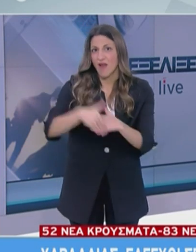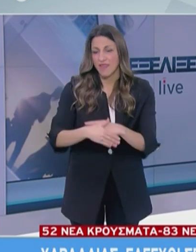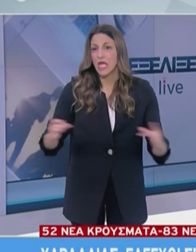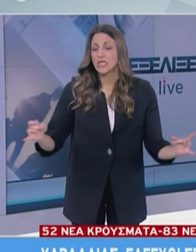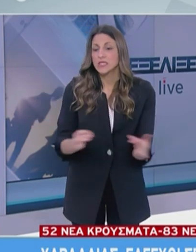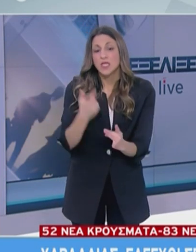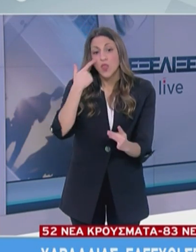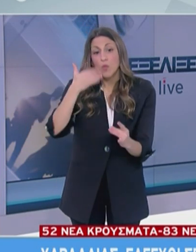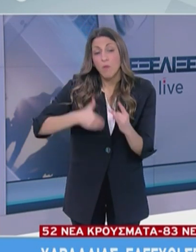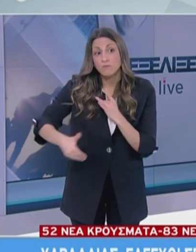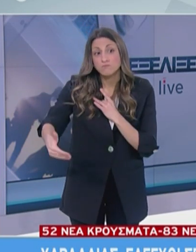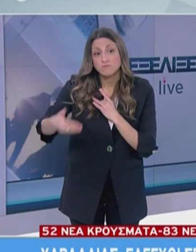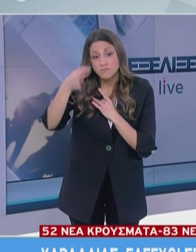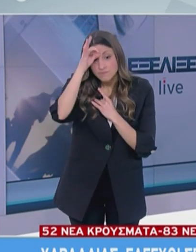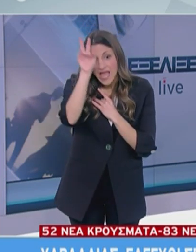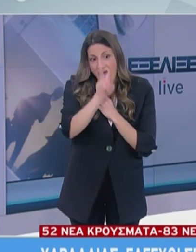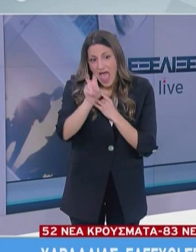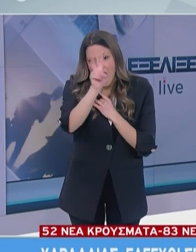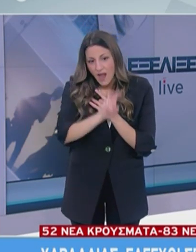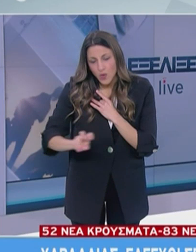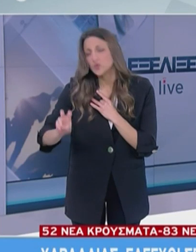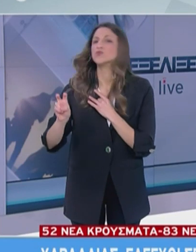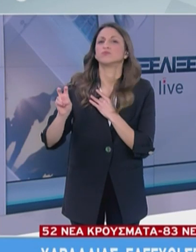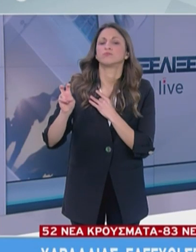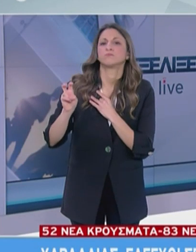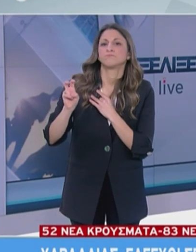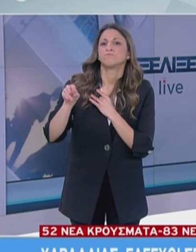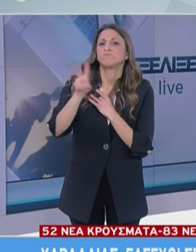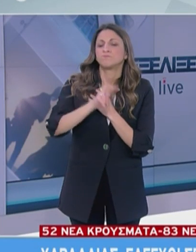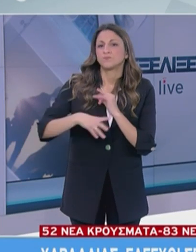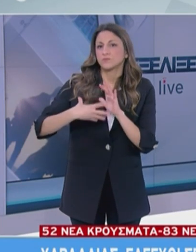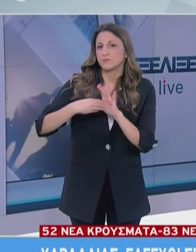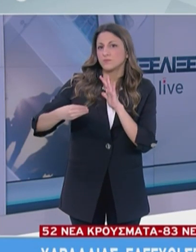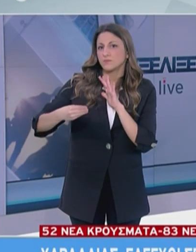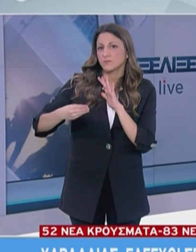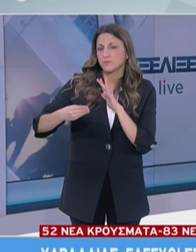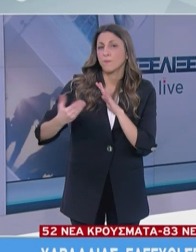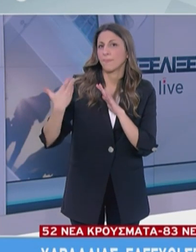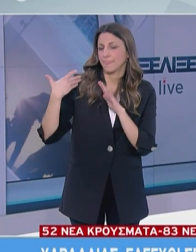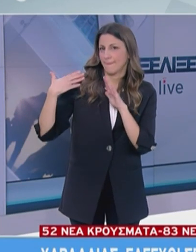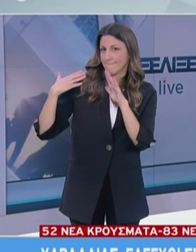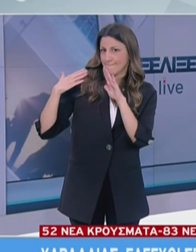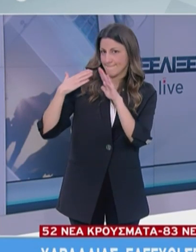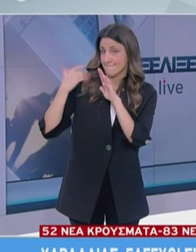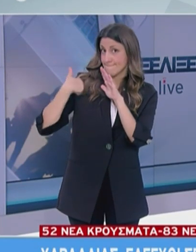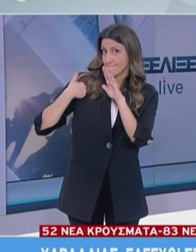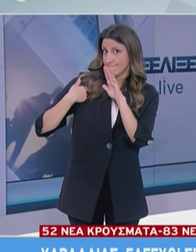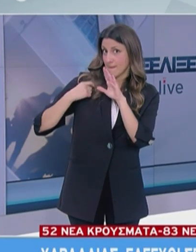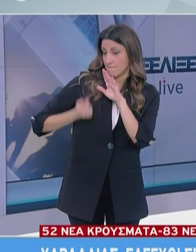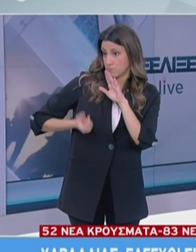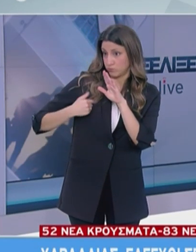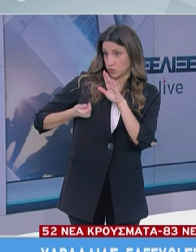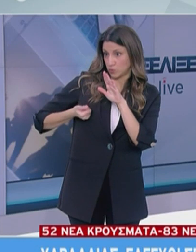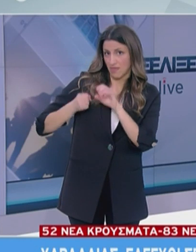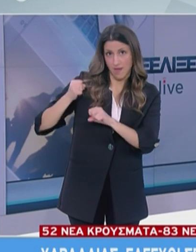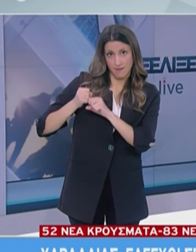κριθεί από τα όργανα ελέγχου ότι προσπάθεια υπεραστικής, δηλαδή εκτός νομού κατοικίας μετακίνησης,